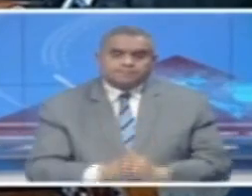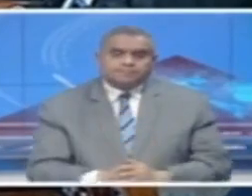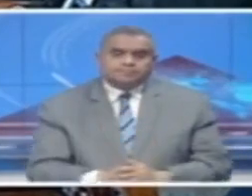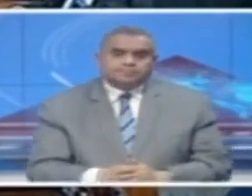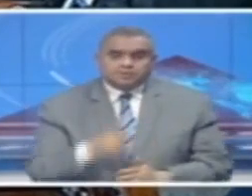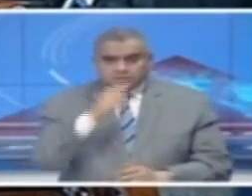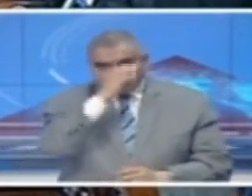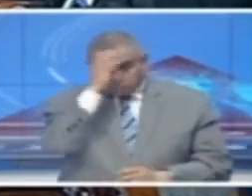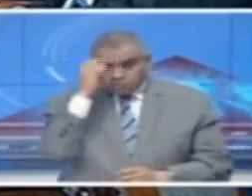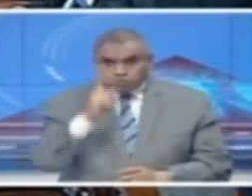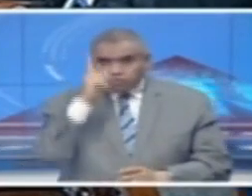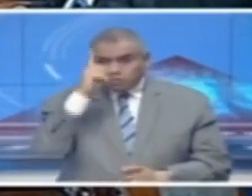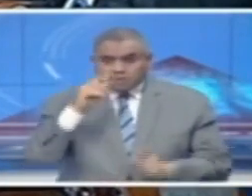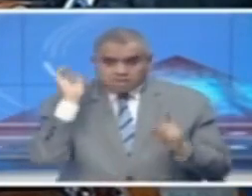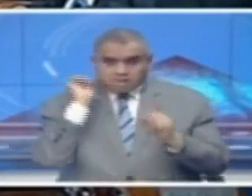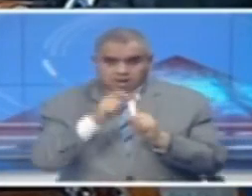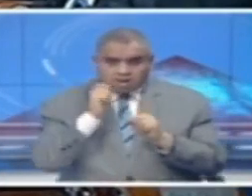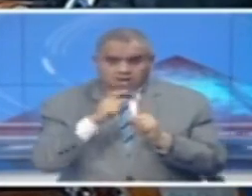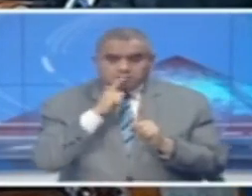وتعالى فهمناها صح